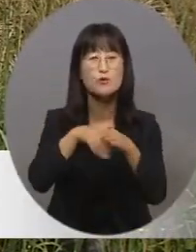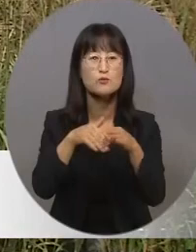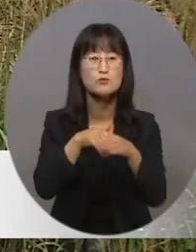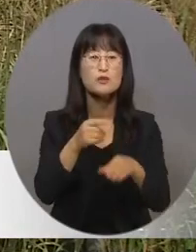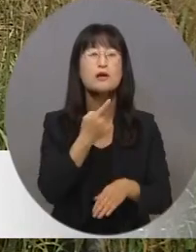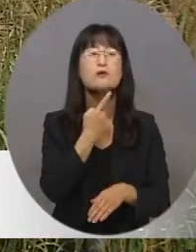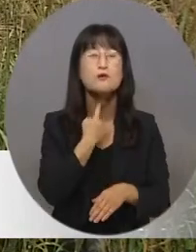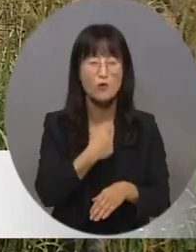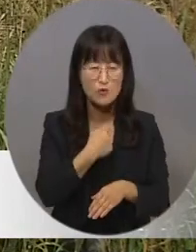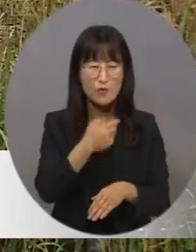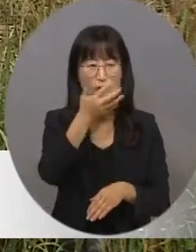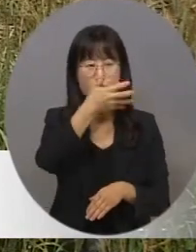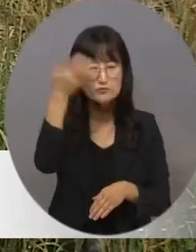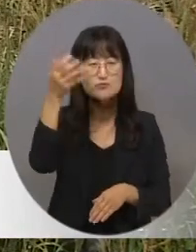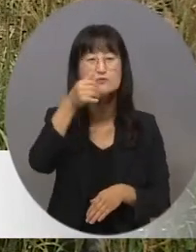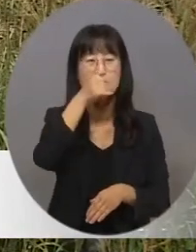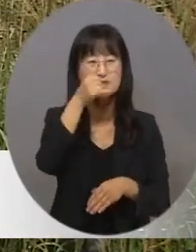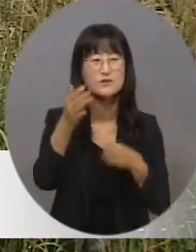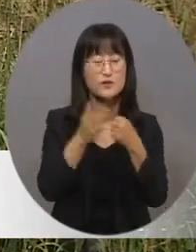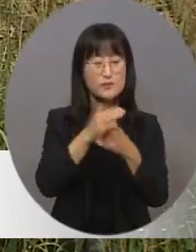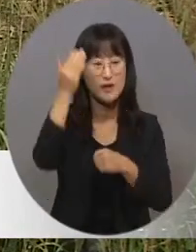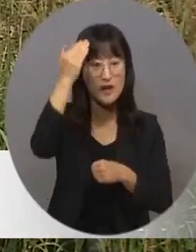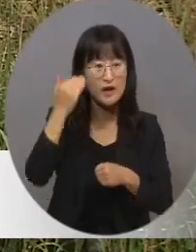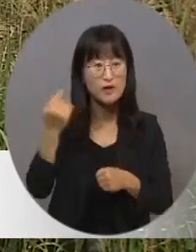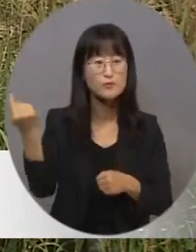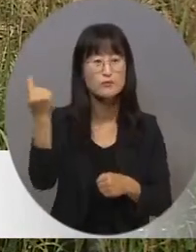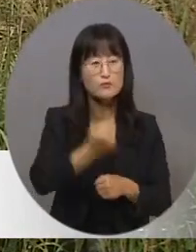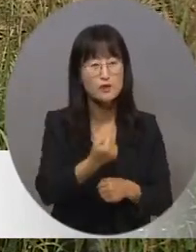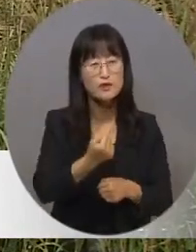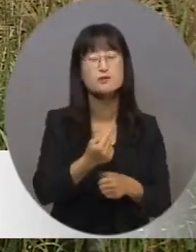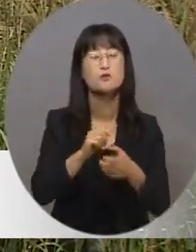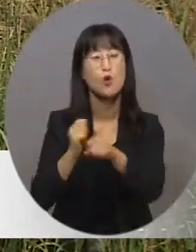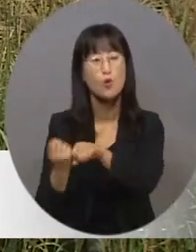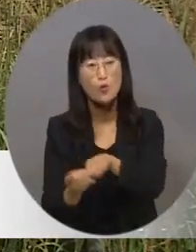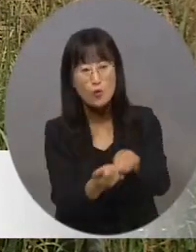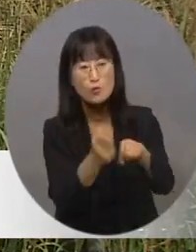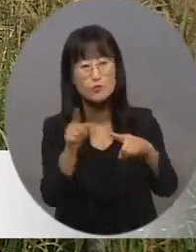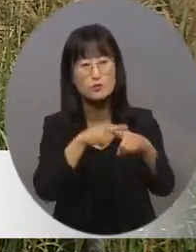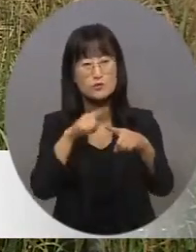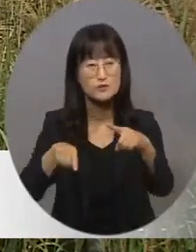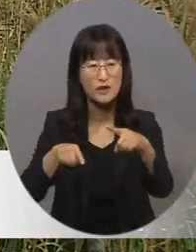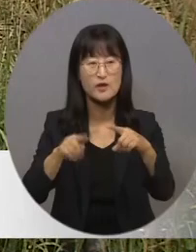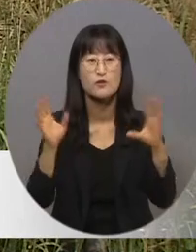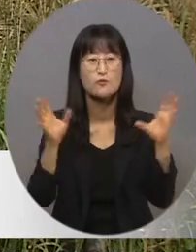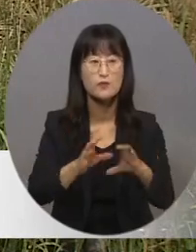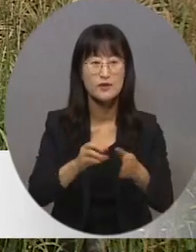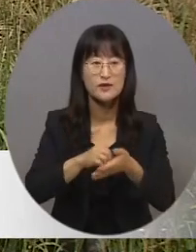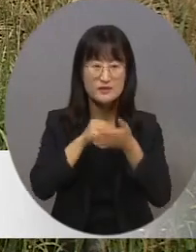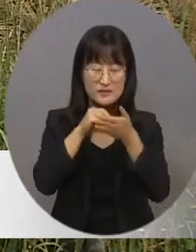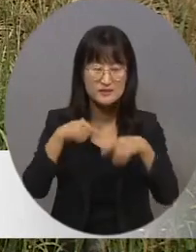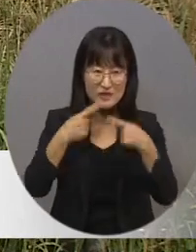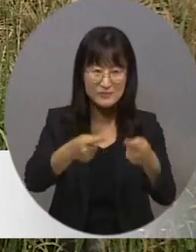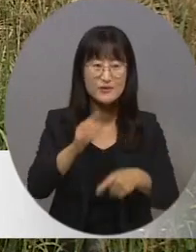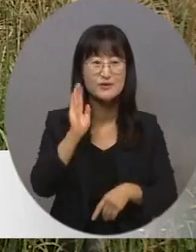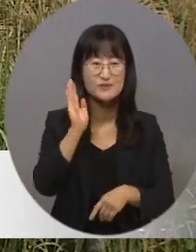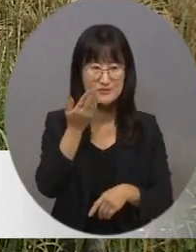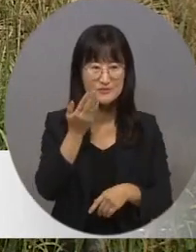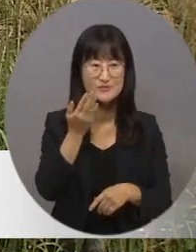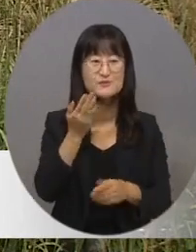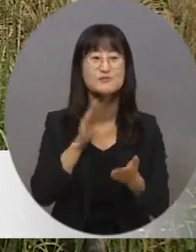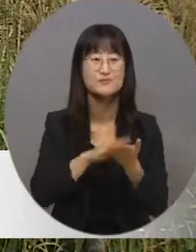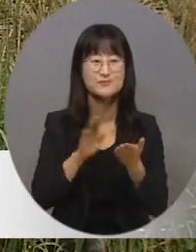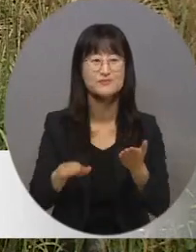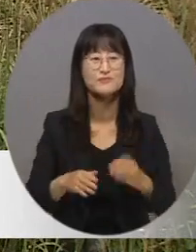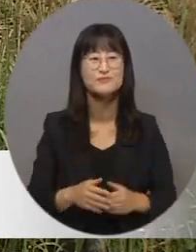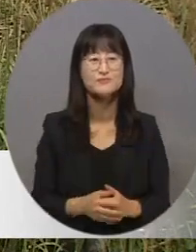first, I really wanna play golf. And secondly, it would